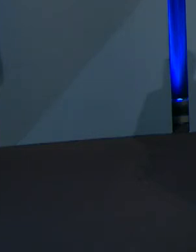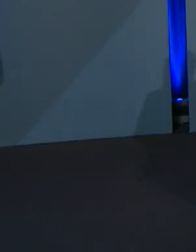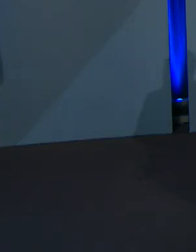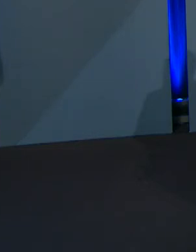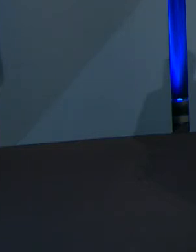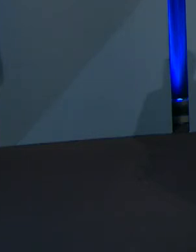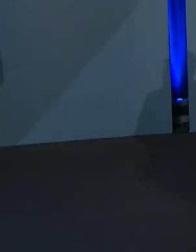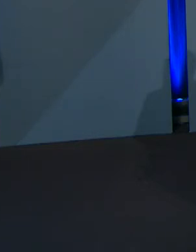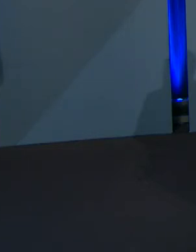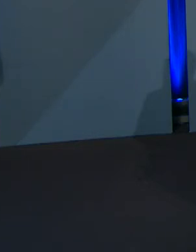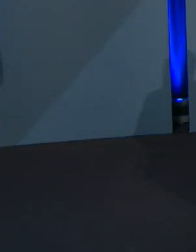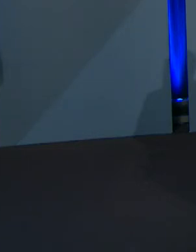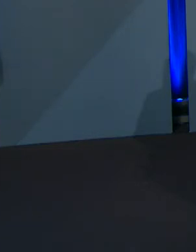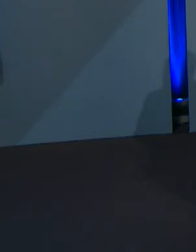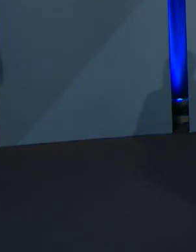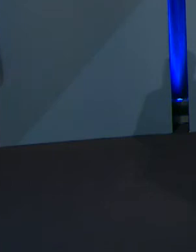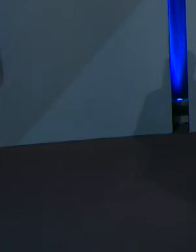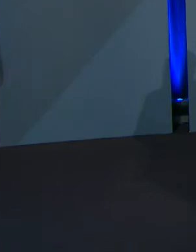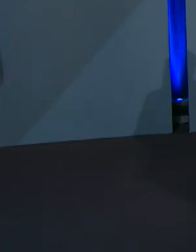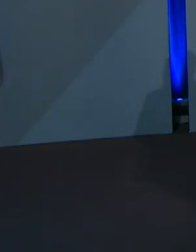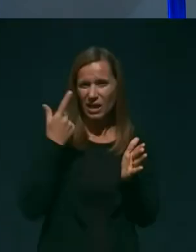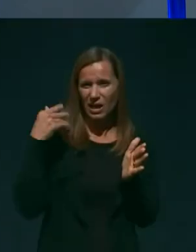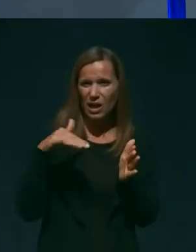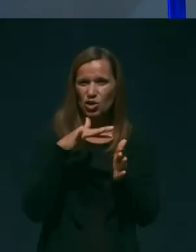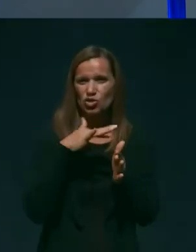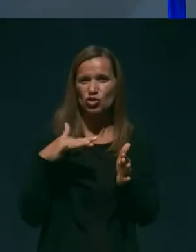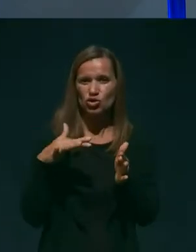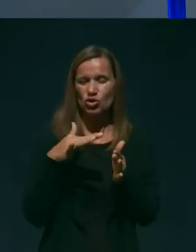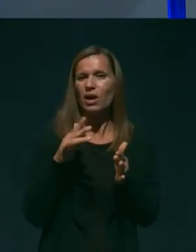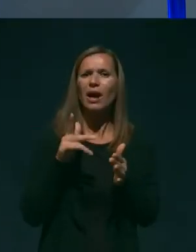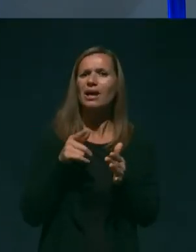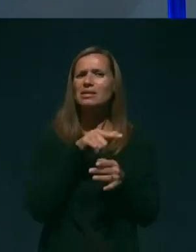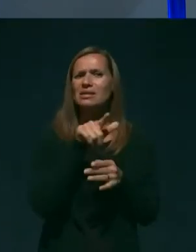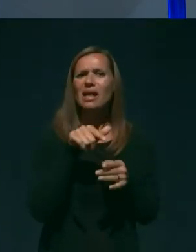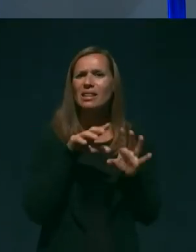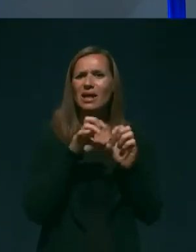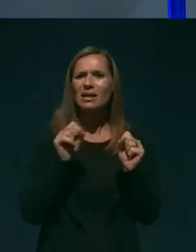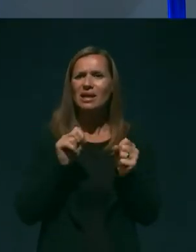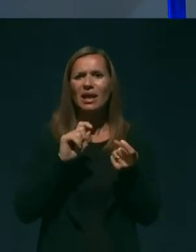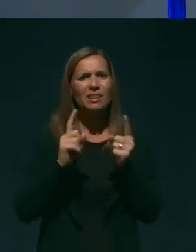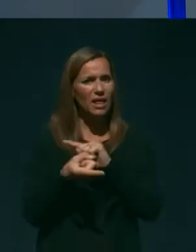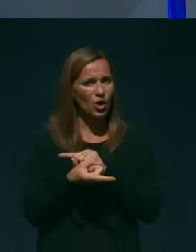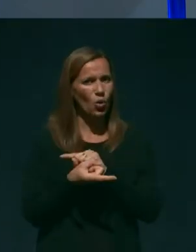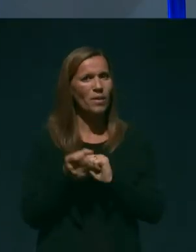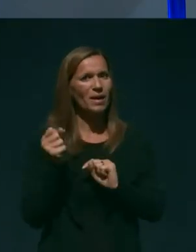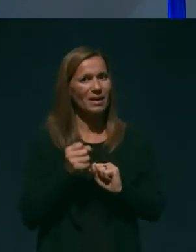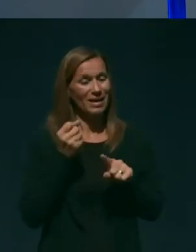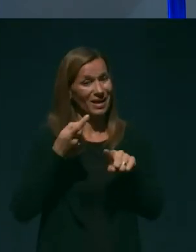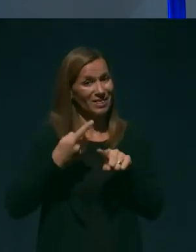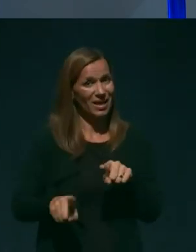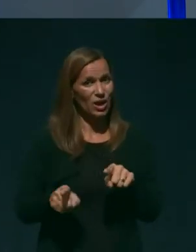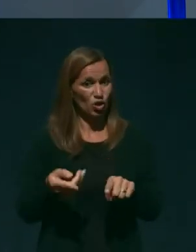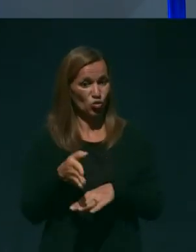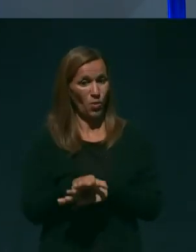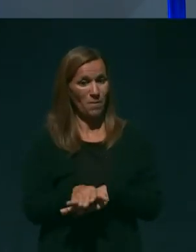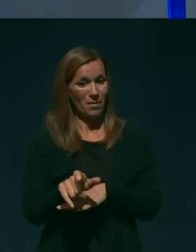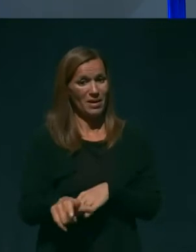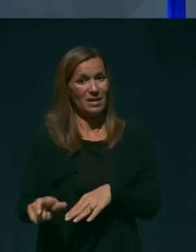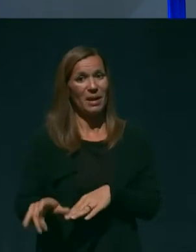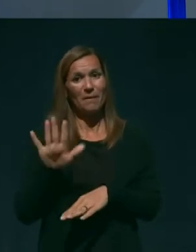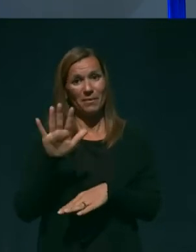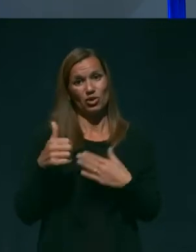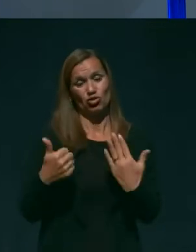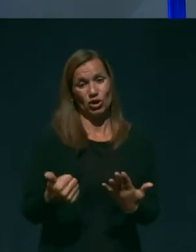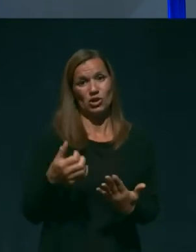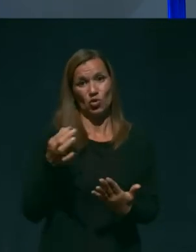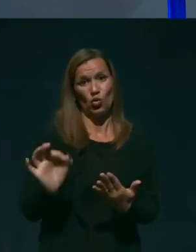kaj so v primeru starejših, v domovih za starejše naredili narobe, ker je delež umrlih 65 odstoten, 50